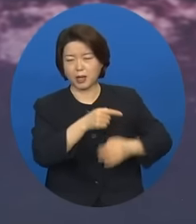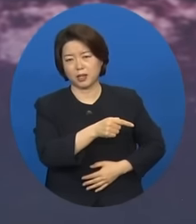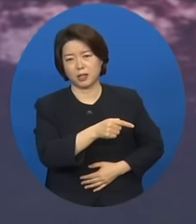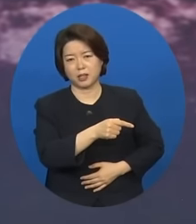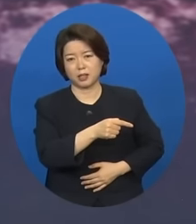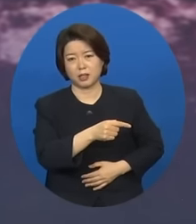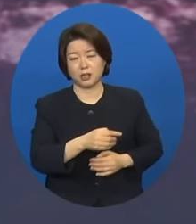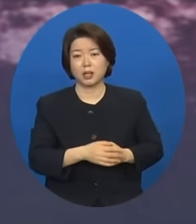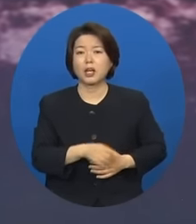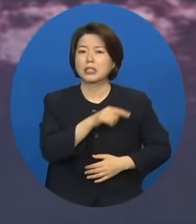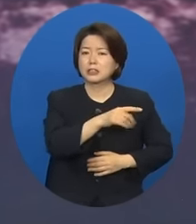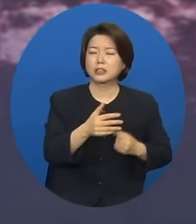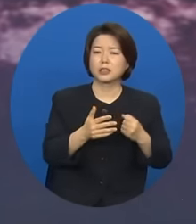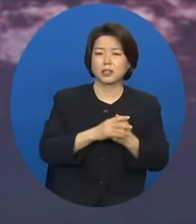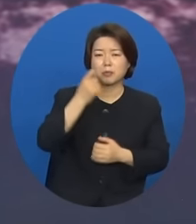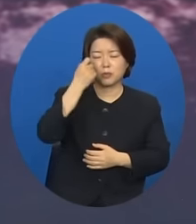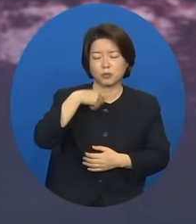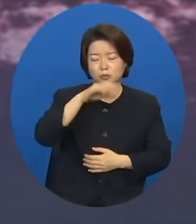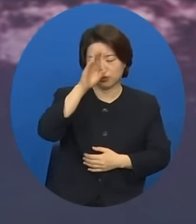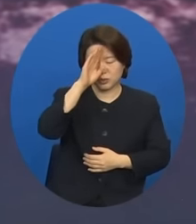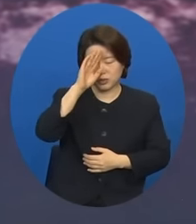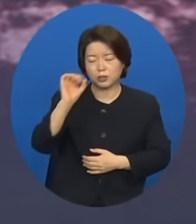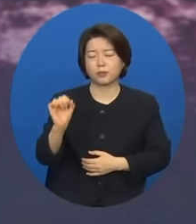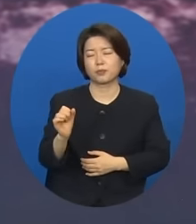그것이 그의 우울증의 원인이